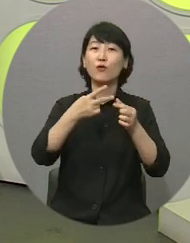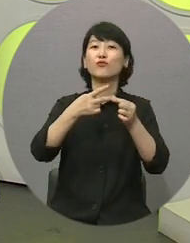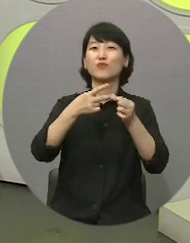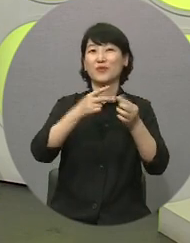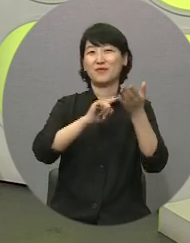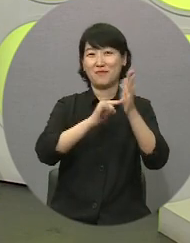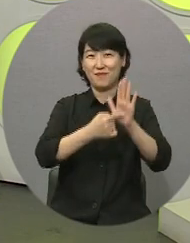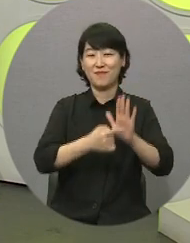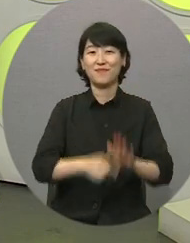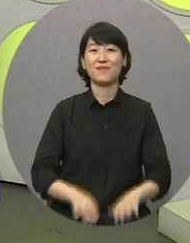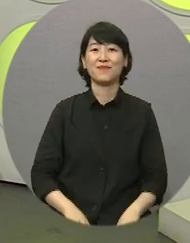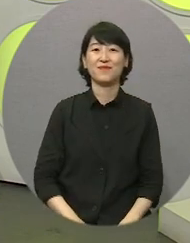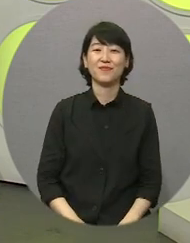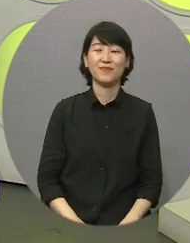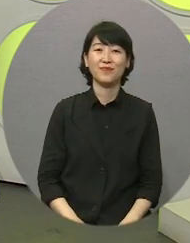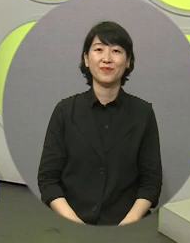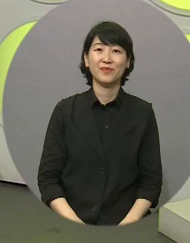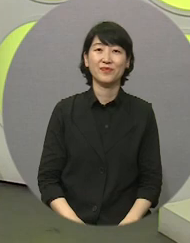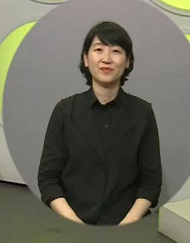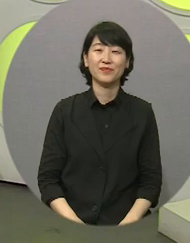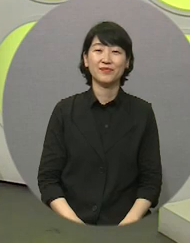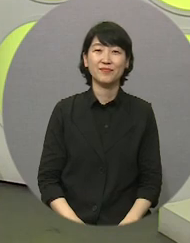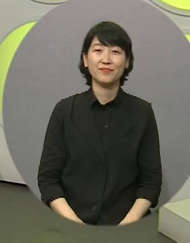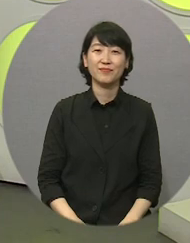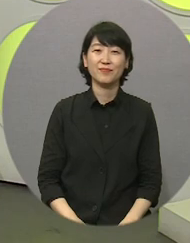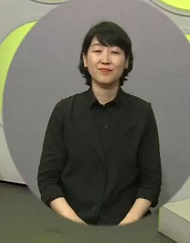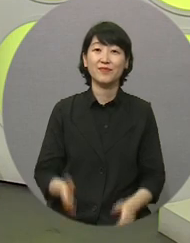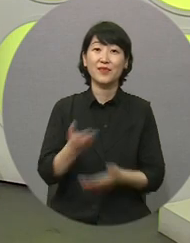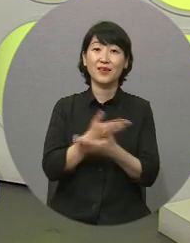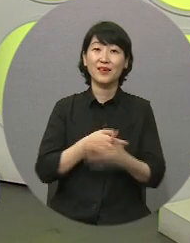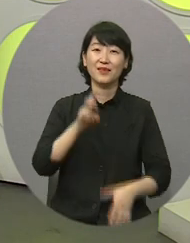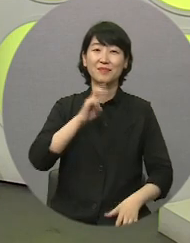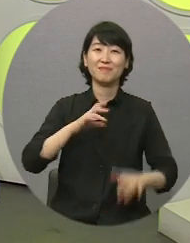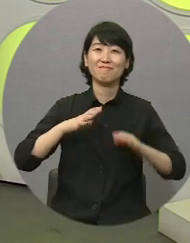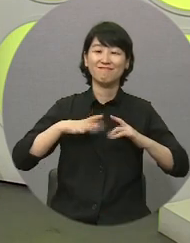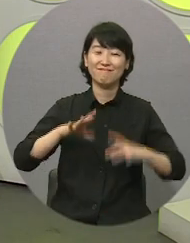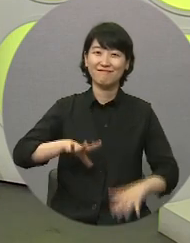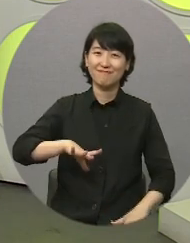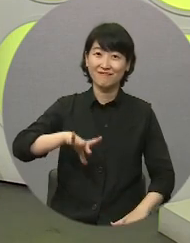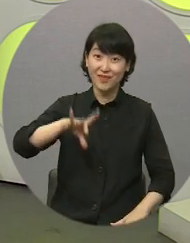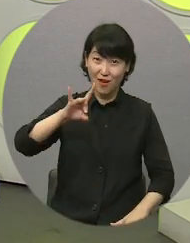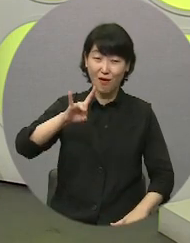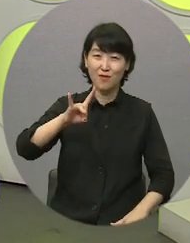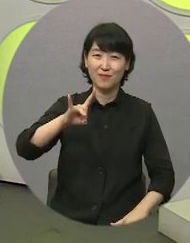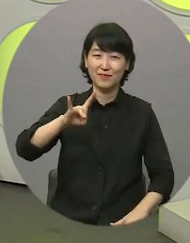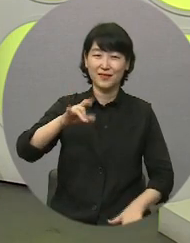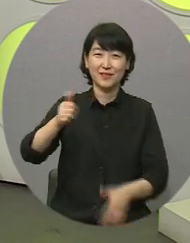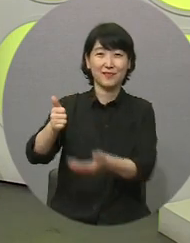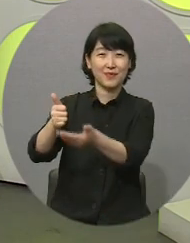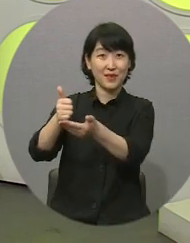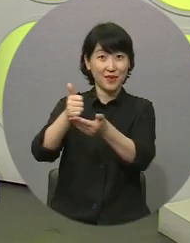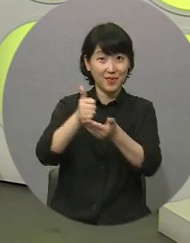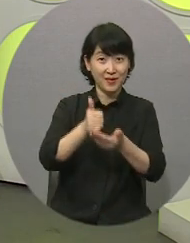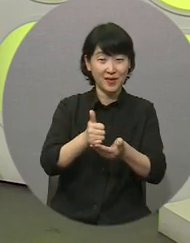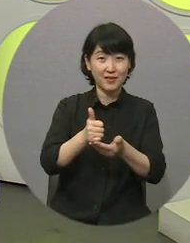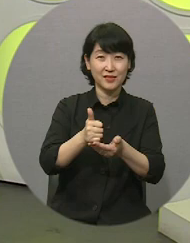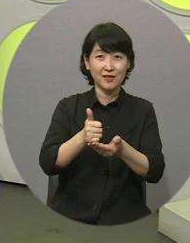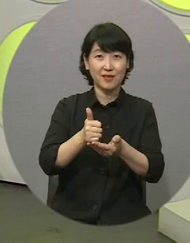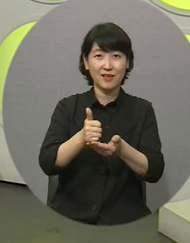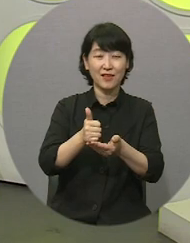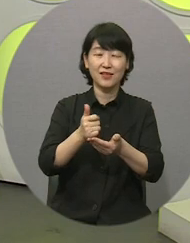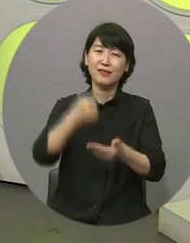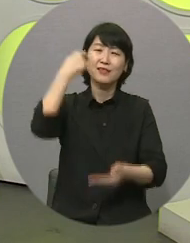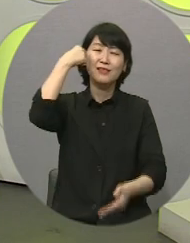두 번째 앨범이시고요. 네. 네. 아, 그래도 나는 노래자랑에 이렇게 처음으로 오셔서 네. 우리 시청자 여러분들 만나니까